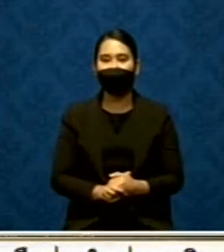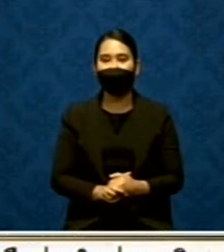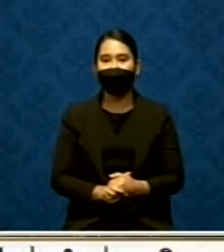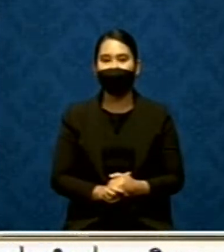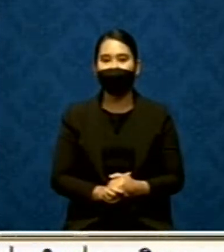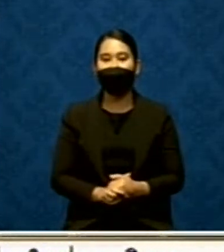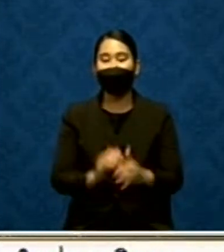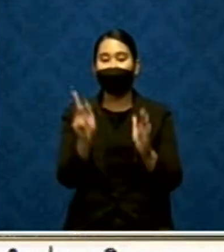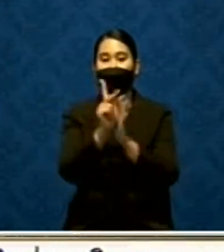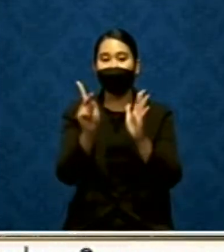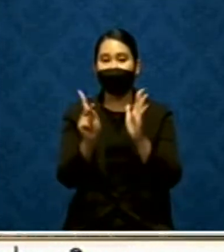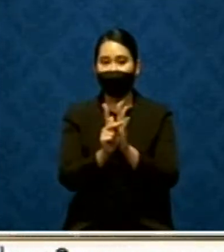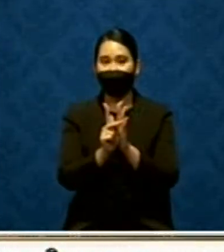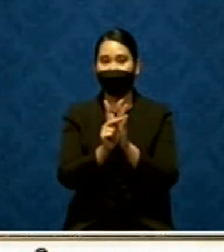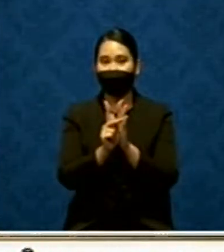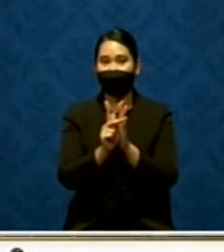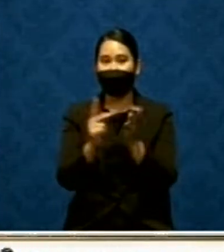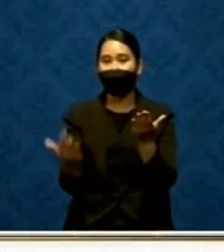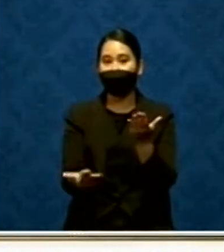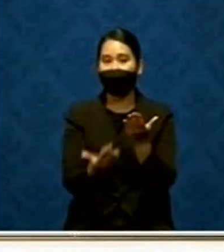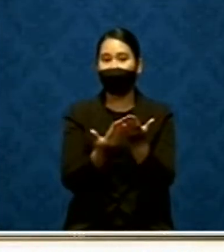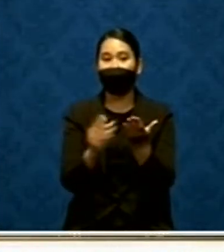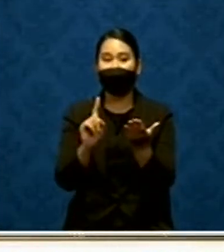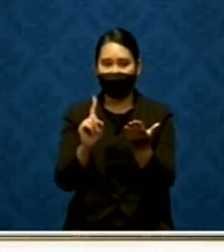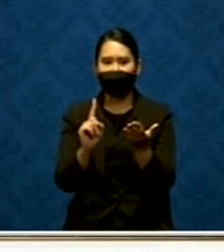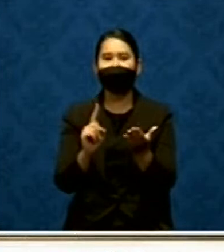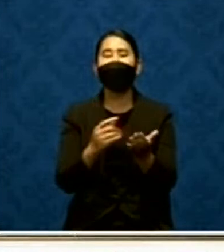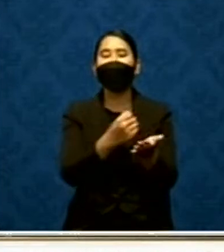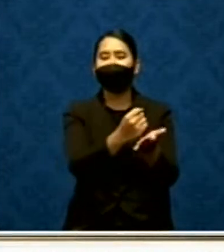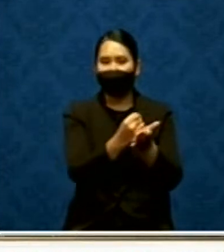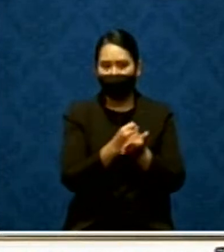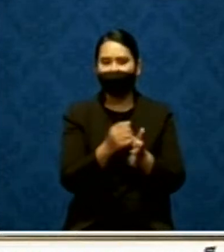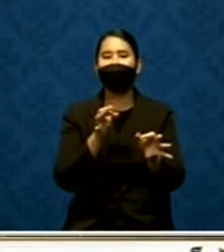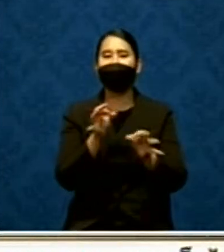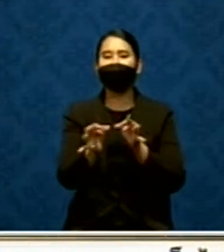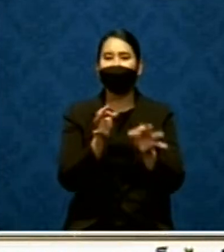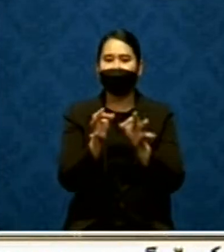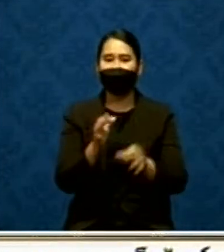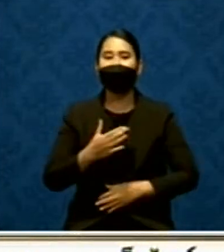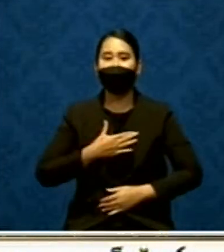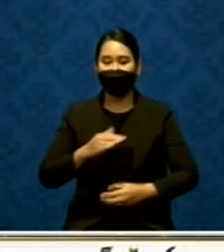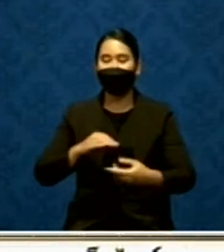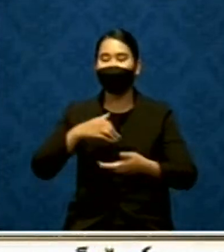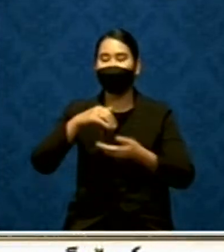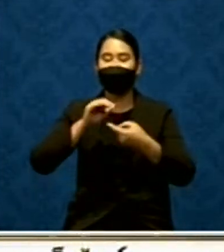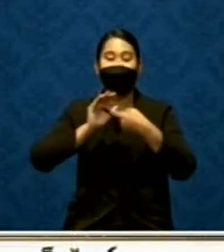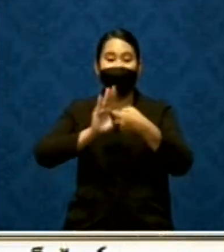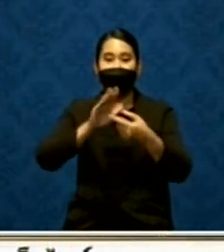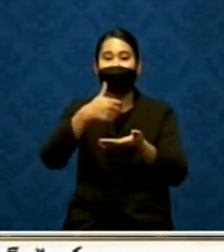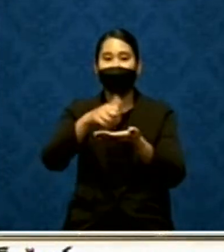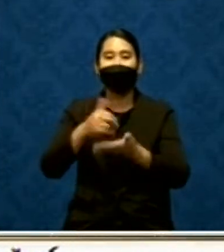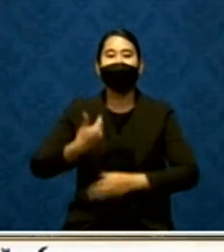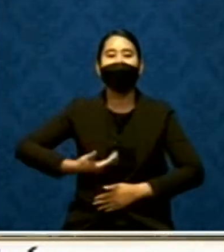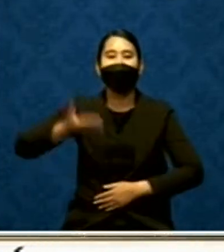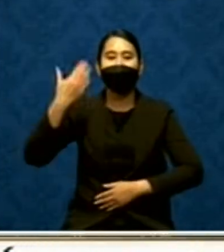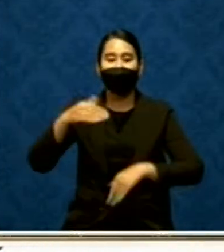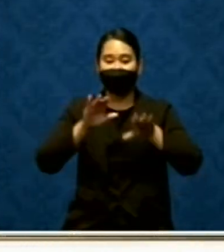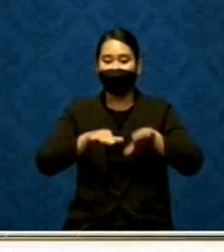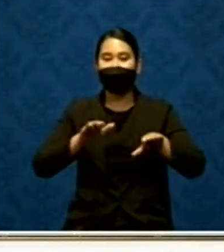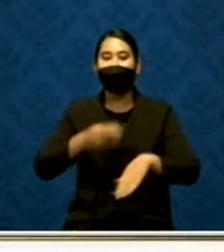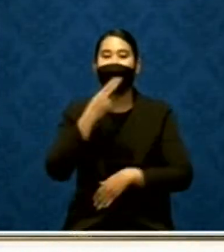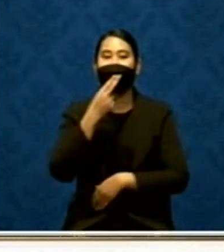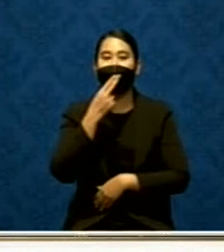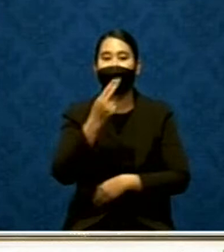ถ้าได้ออกกฎหมายประกอบรองรับไว้แบบไหนอย่างไรเดี๋ยวผู้เสนอช่วยตอบนะฮะผมยกตัวอย่างเช่นสมัยมัธยมเนี่ยเด็กๆติดบุ